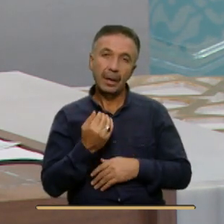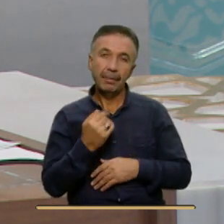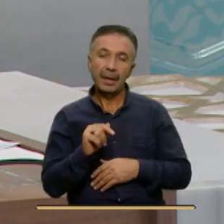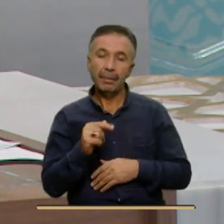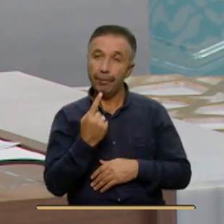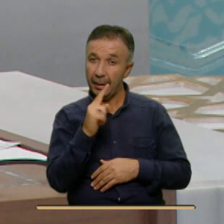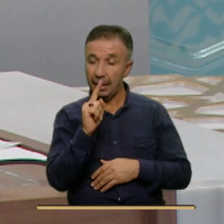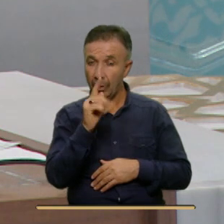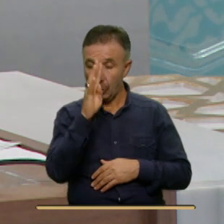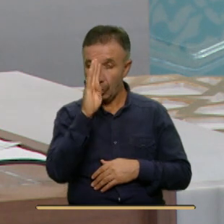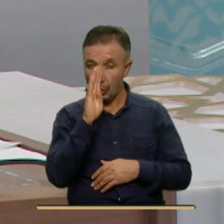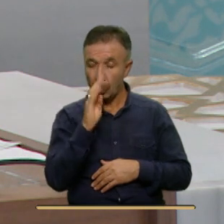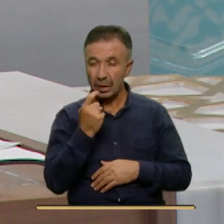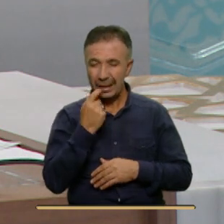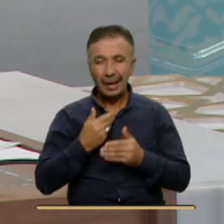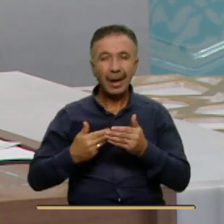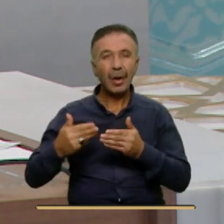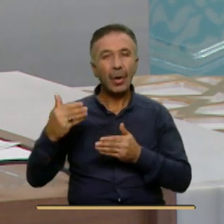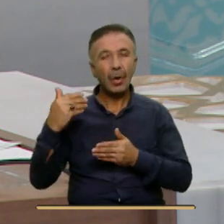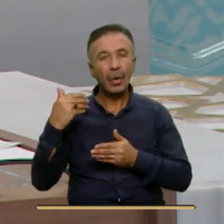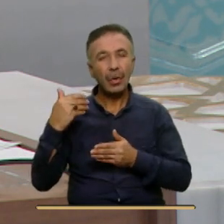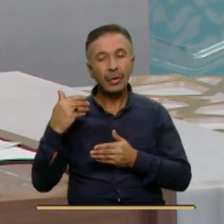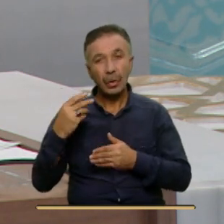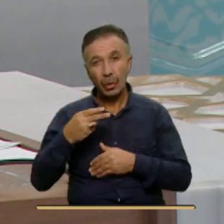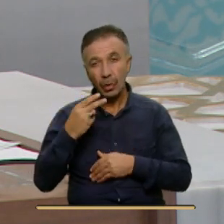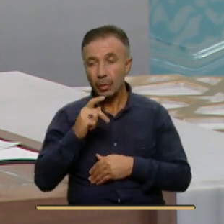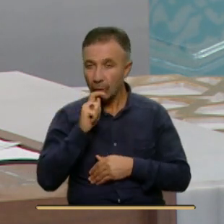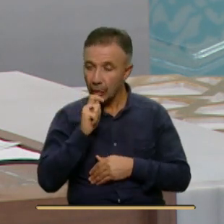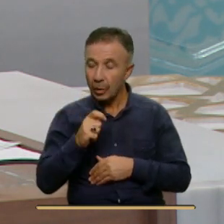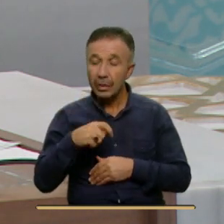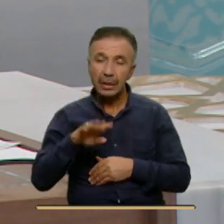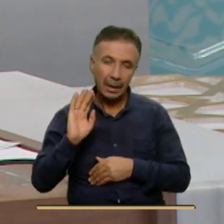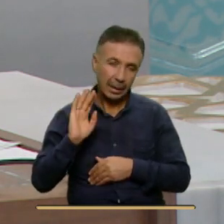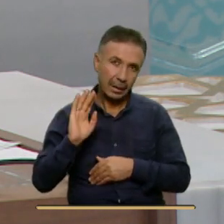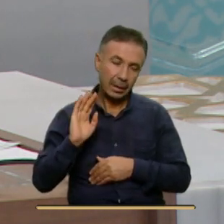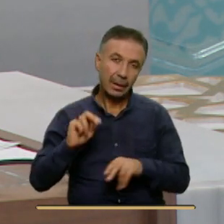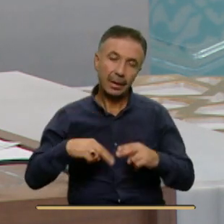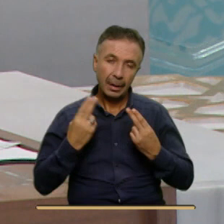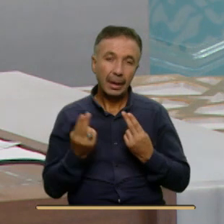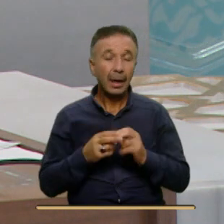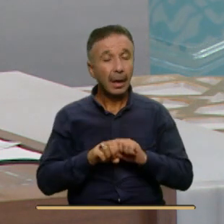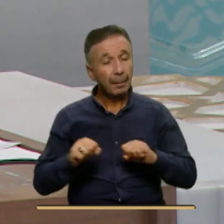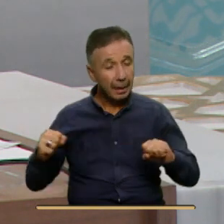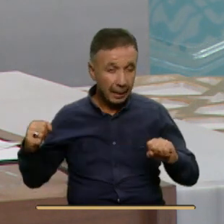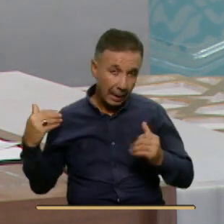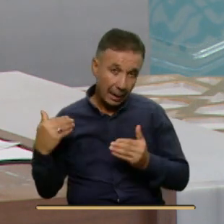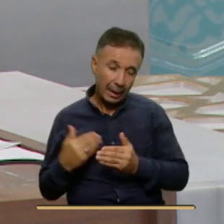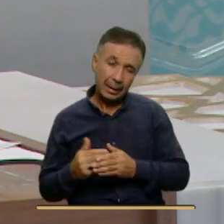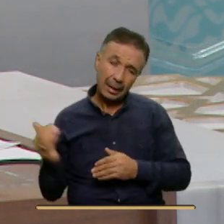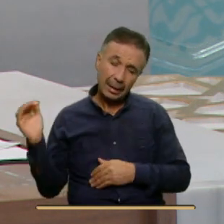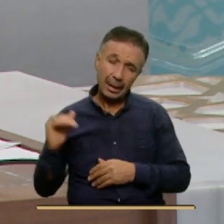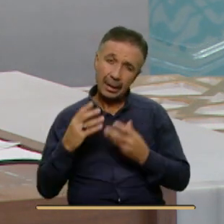1400 yıl önce söylenmiş söz değildir değerli müminler. Kıyamete kadar gelecek olan